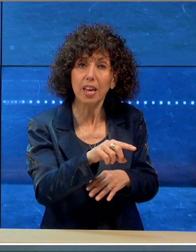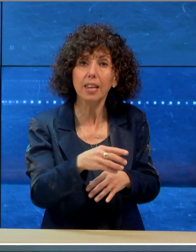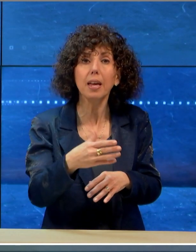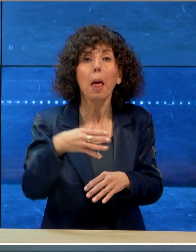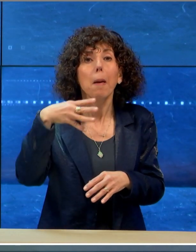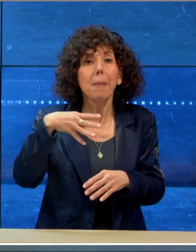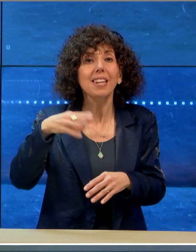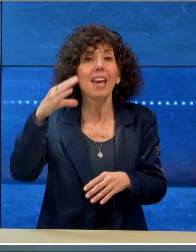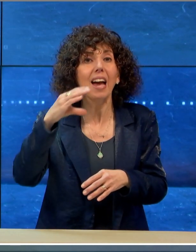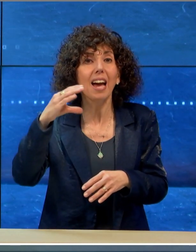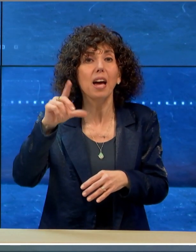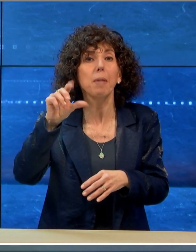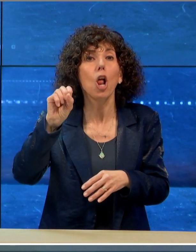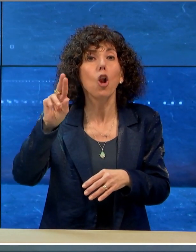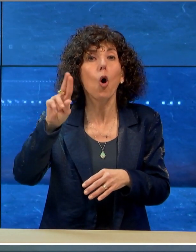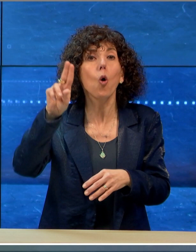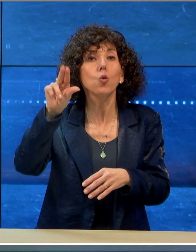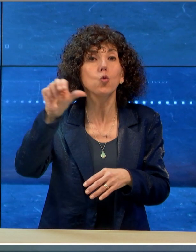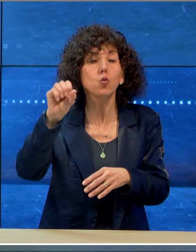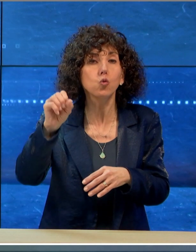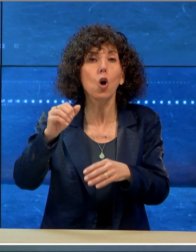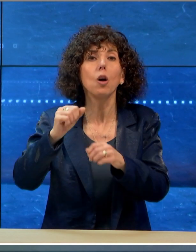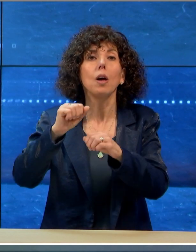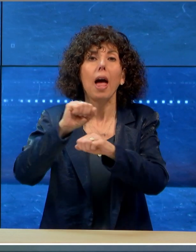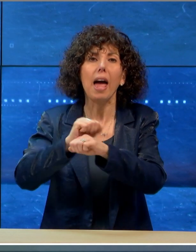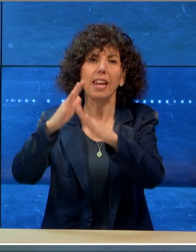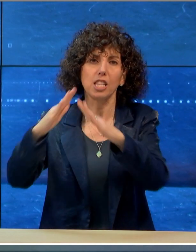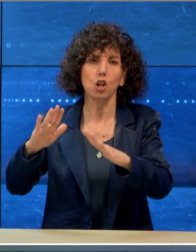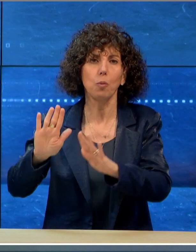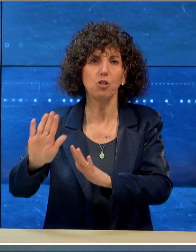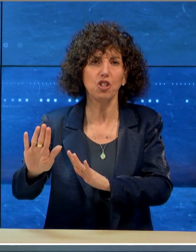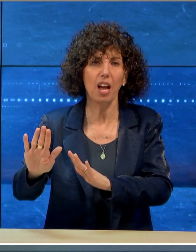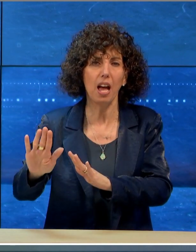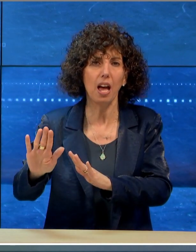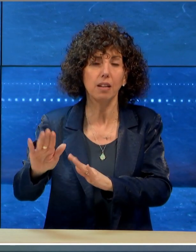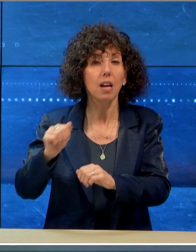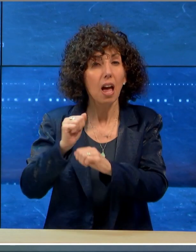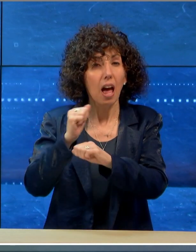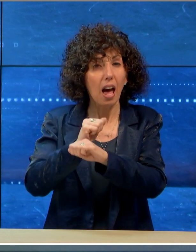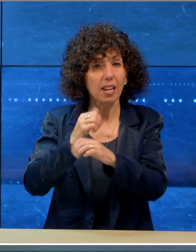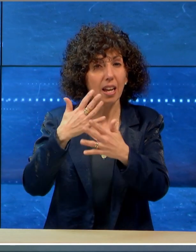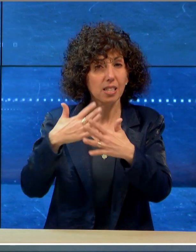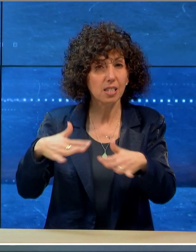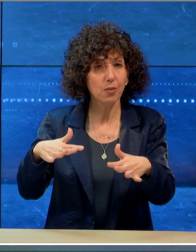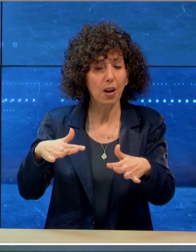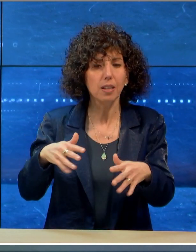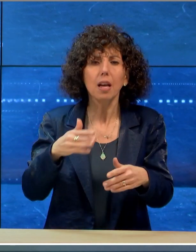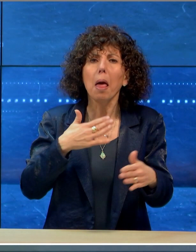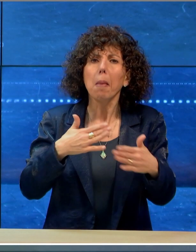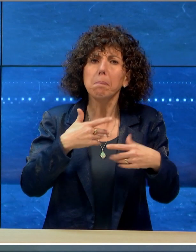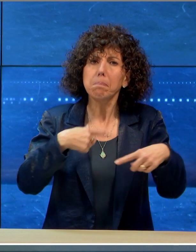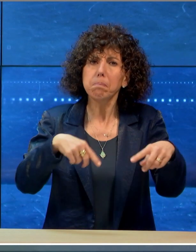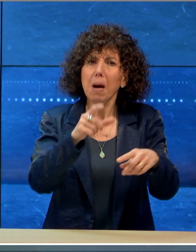Maria Carmen Lorusso ai domiciliari dopo gli arresti i parlamentari del